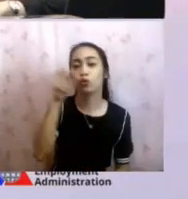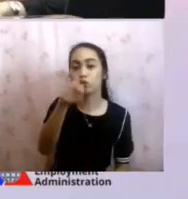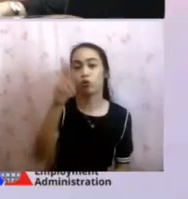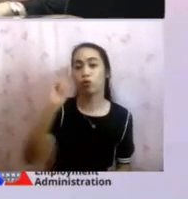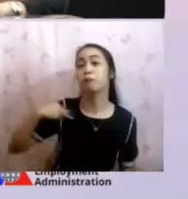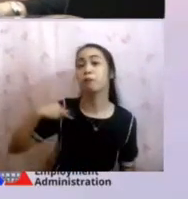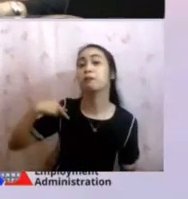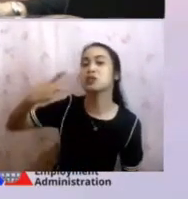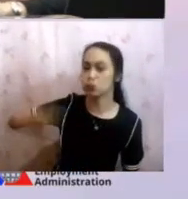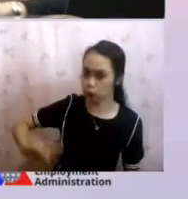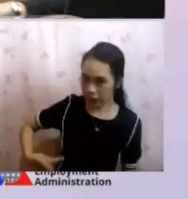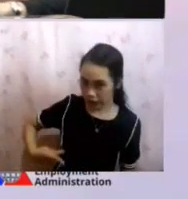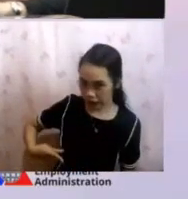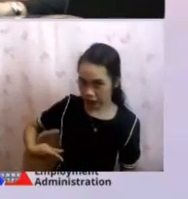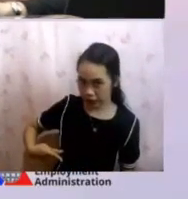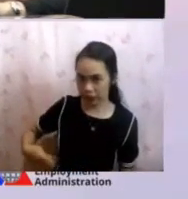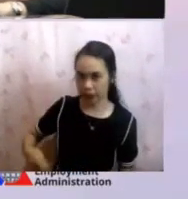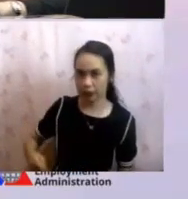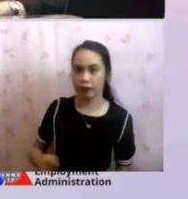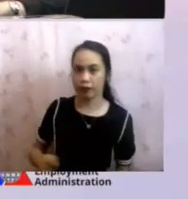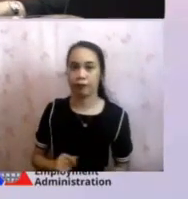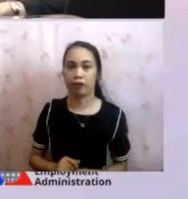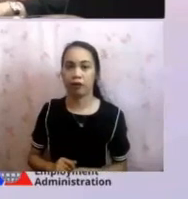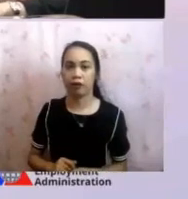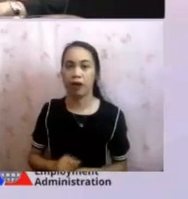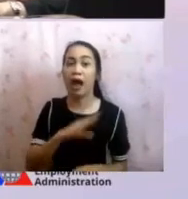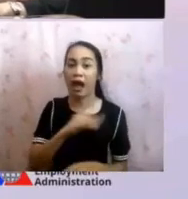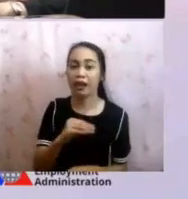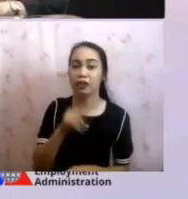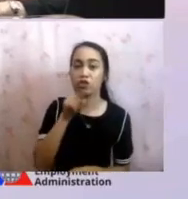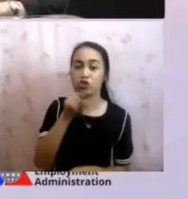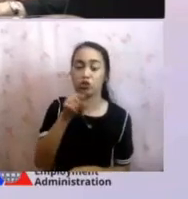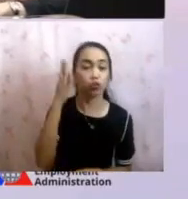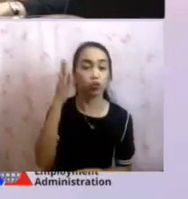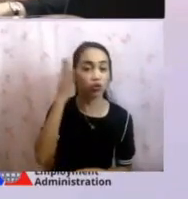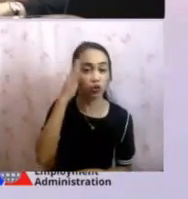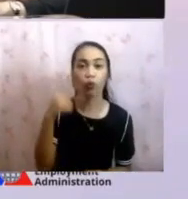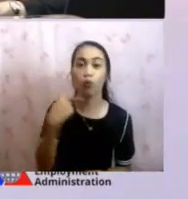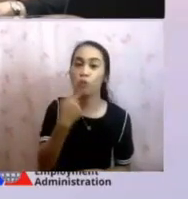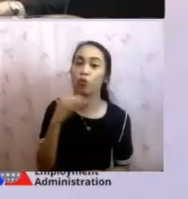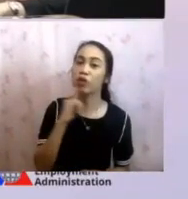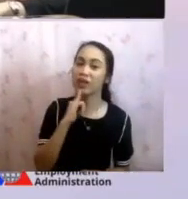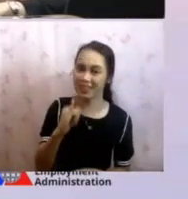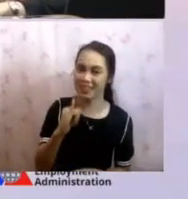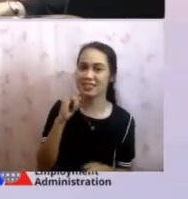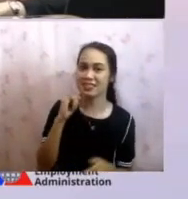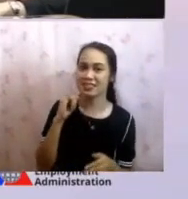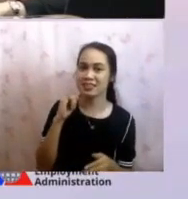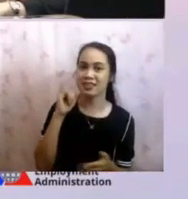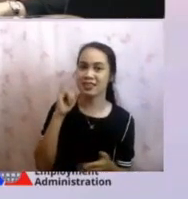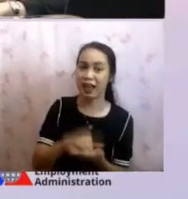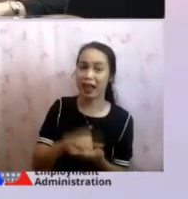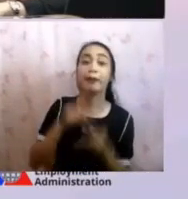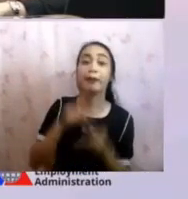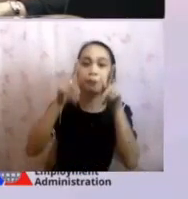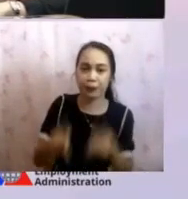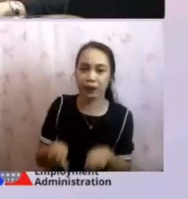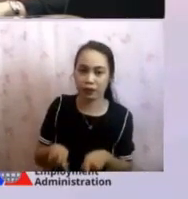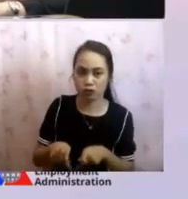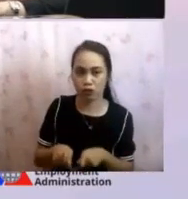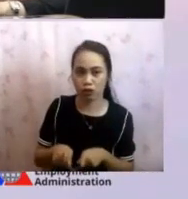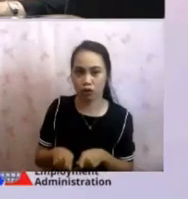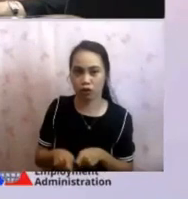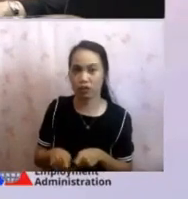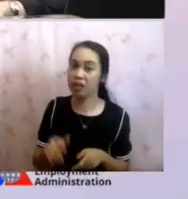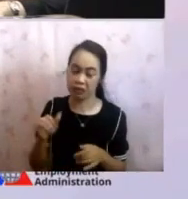references, dapat kaila mo or kaila ninyo. Dili kay mo butang ka og mayor sa Cebu nga character references or character reference